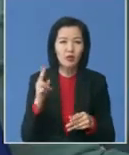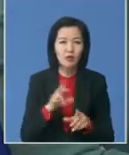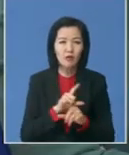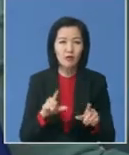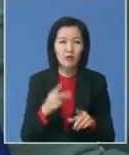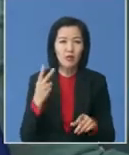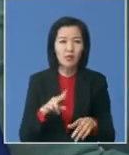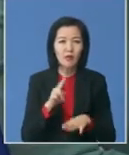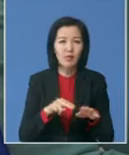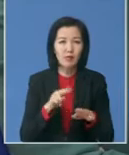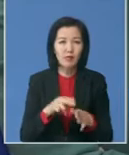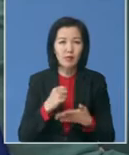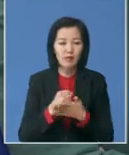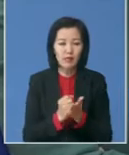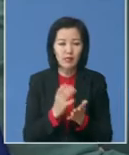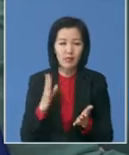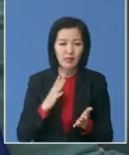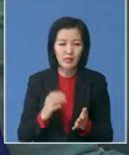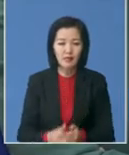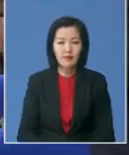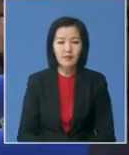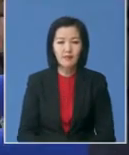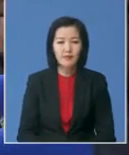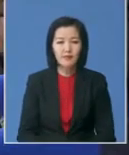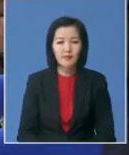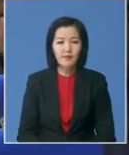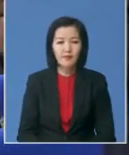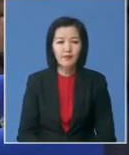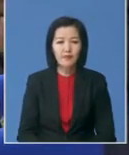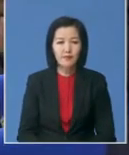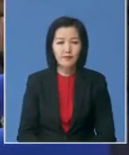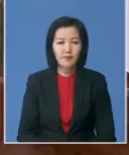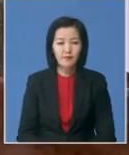24 мектепке 20 инспектор бекітілген.